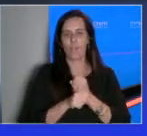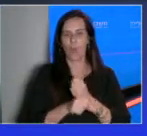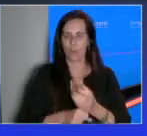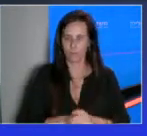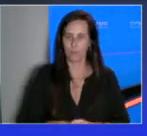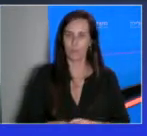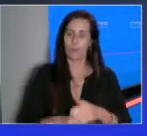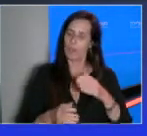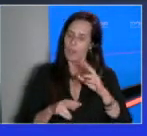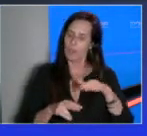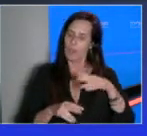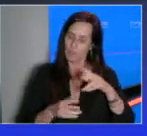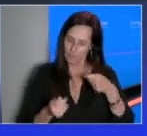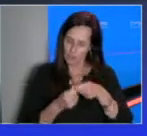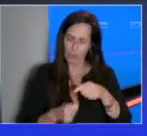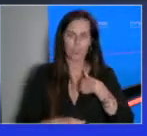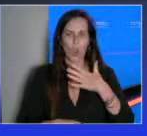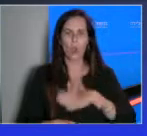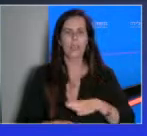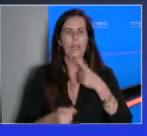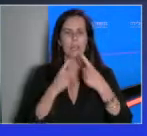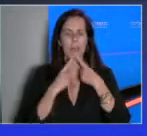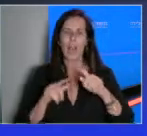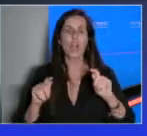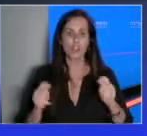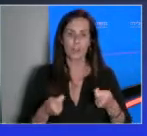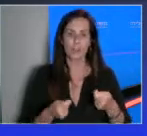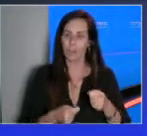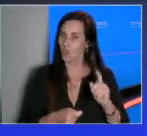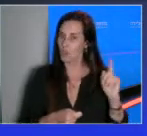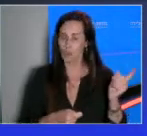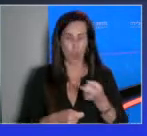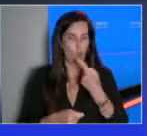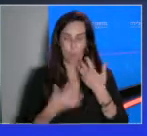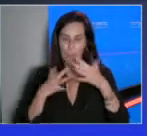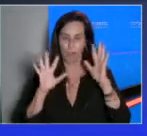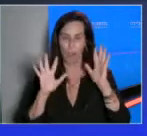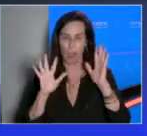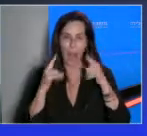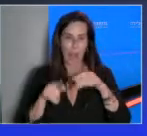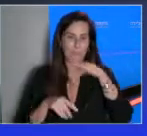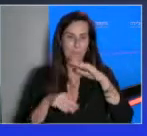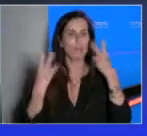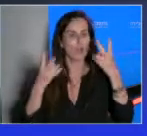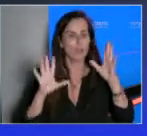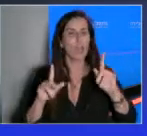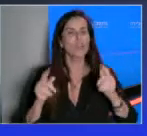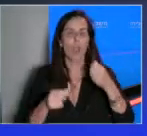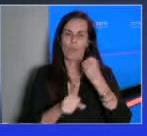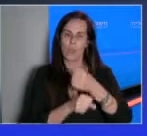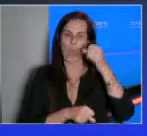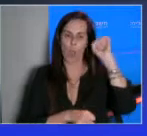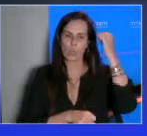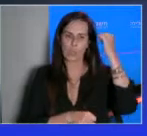הזאת. ובהמשך ישיר לעניין הזה אני רוצה לעבור אולי לשביתה שלא כל כך מסוכרת אבל מאוד חשובה, וזאת שביתת